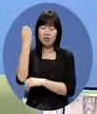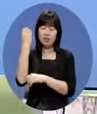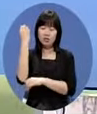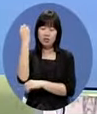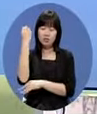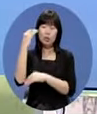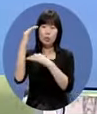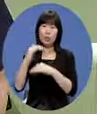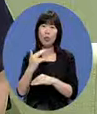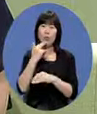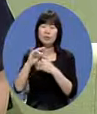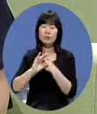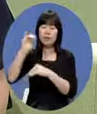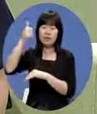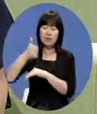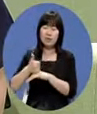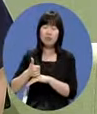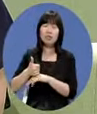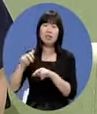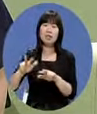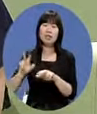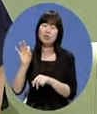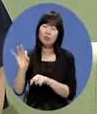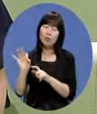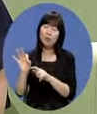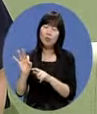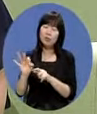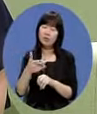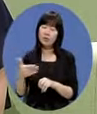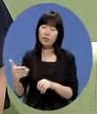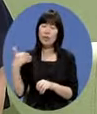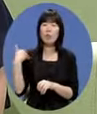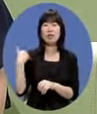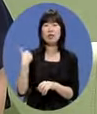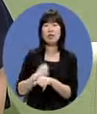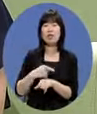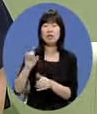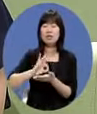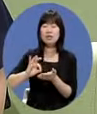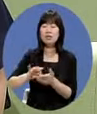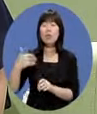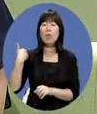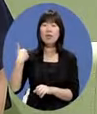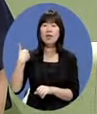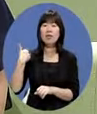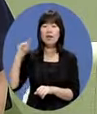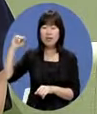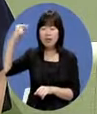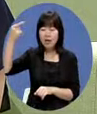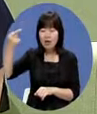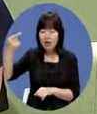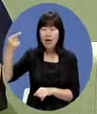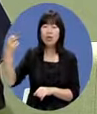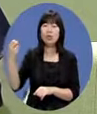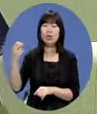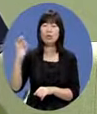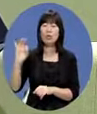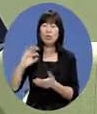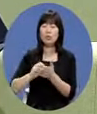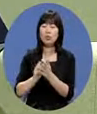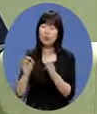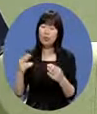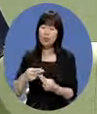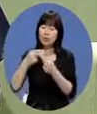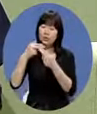만약에 없으면 나중에 이 돈이 어디로 흘러가는지 모르겠다, 어디에 쓰는지 모르겠다, 그 다음에 돈을 어느 정도